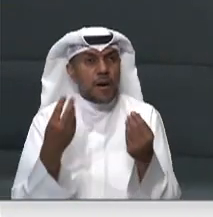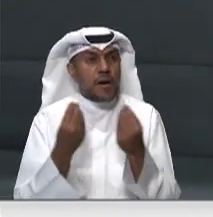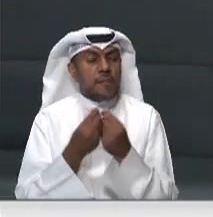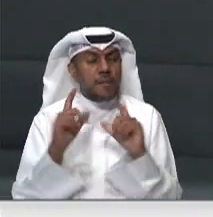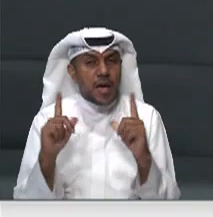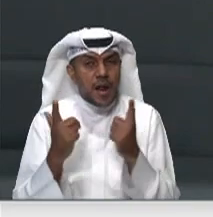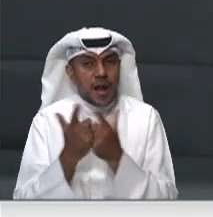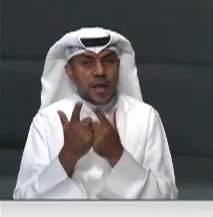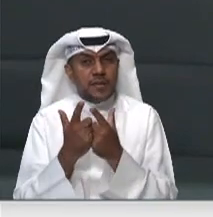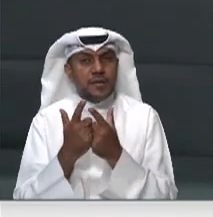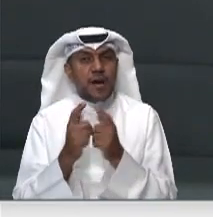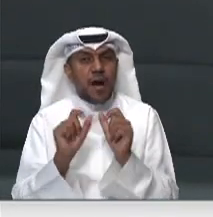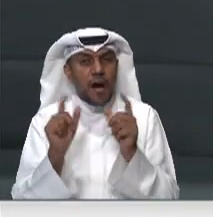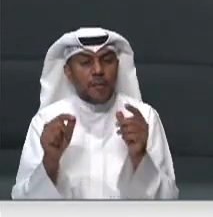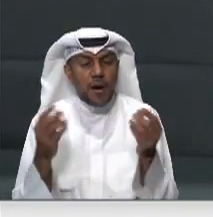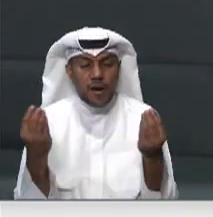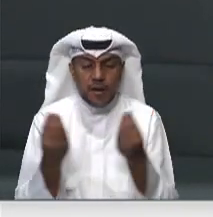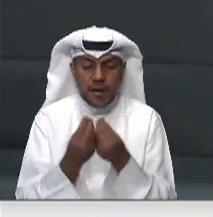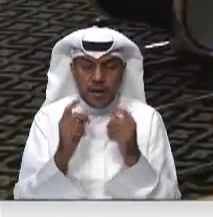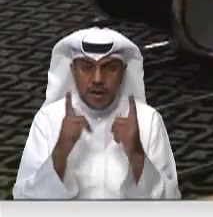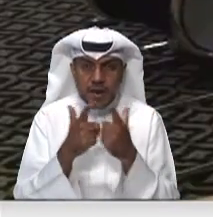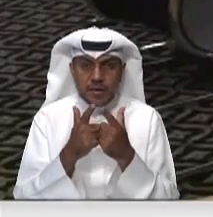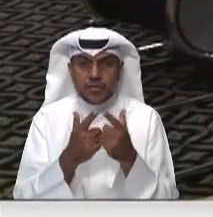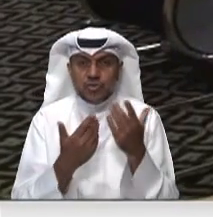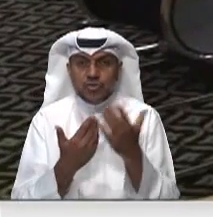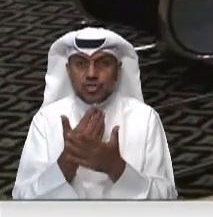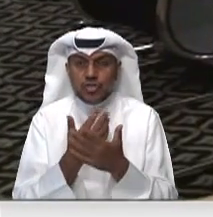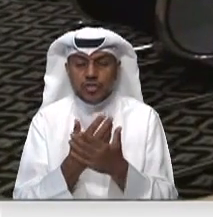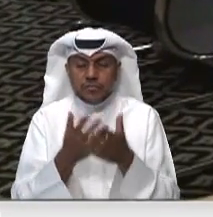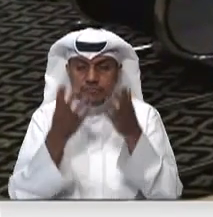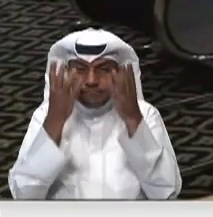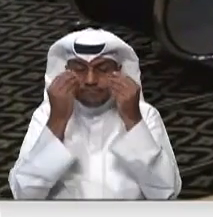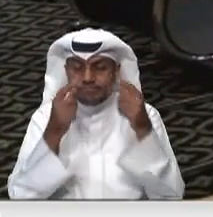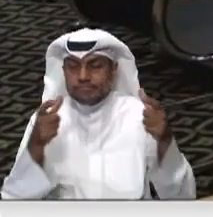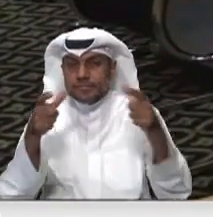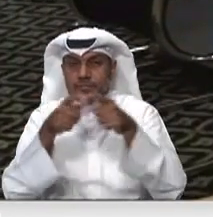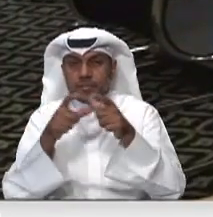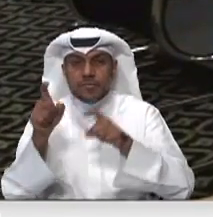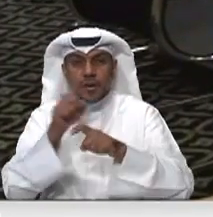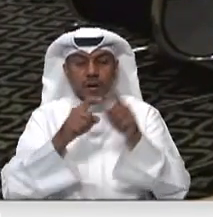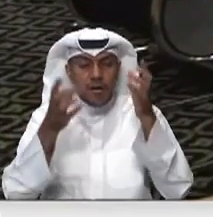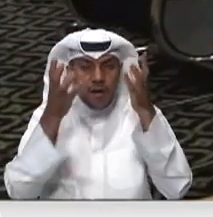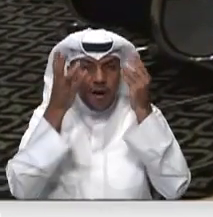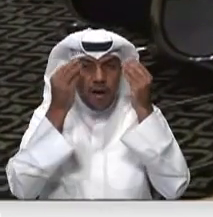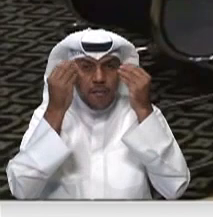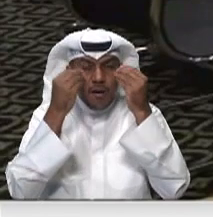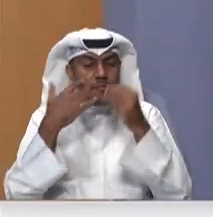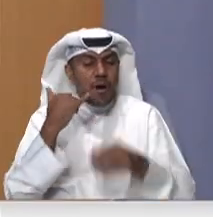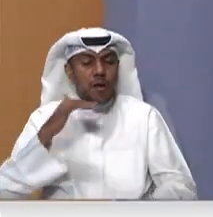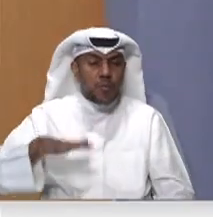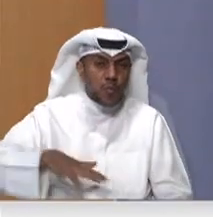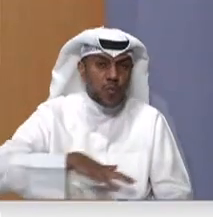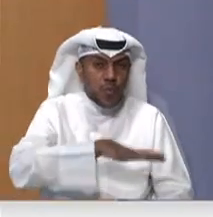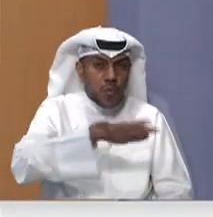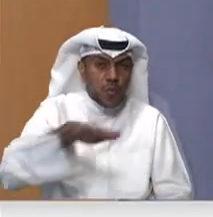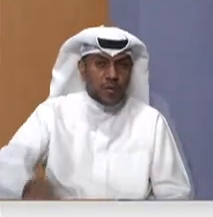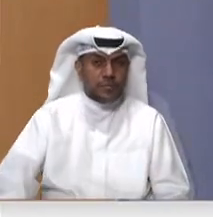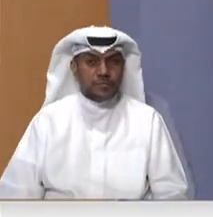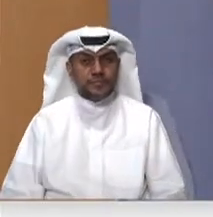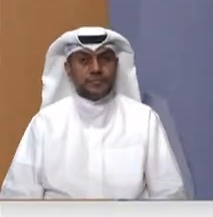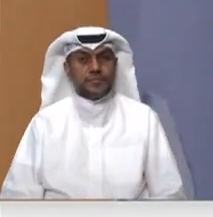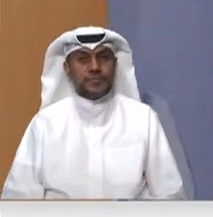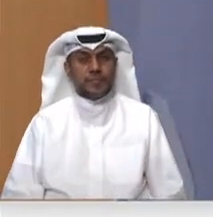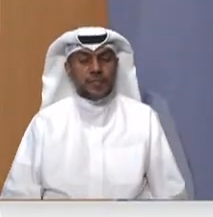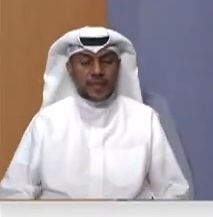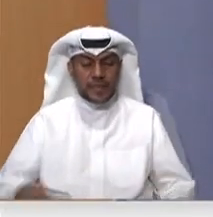الدائمة للإعلام الجديد للتباحث حول آفاق تطوير المحتوى الإعلامي عربيا. الاحترام